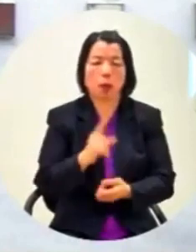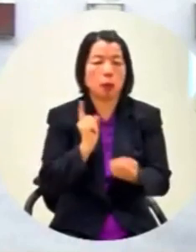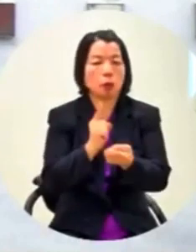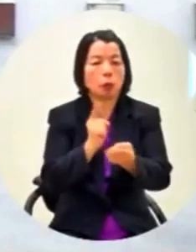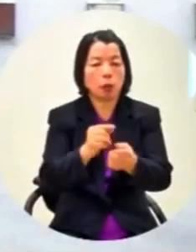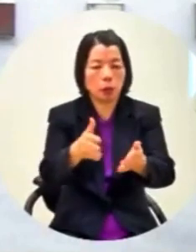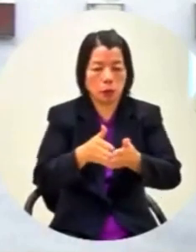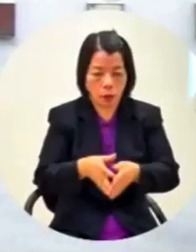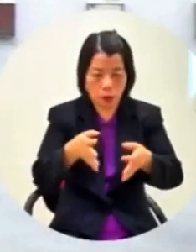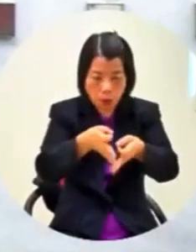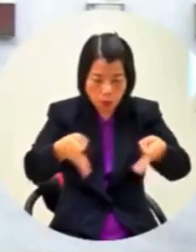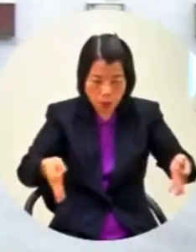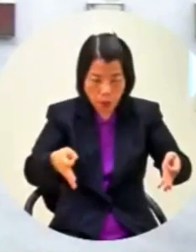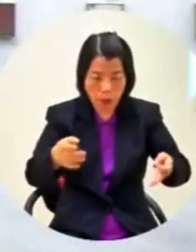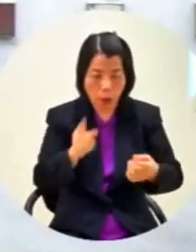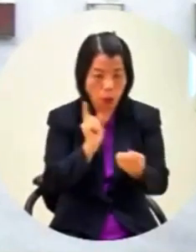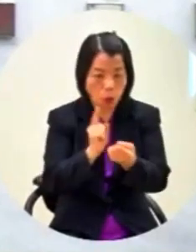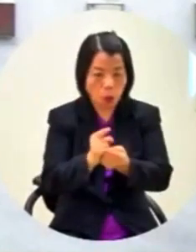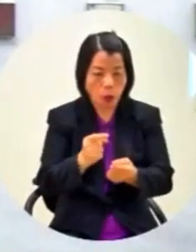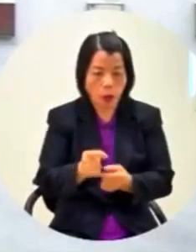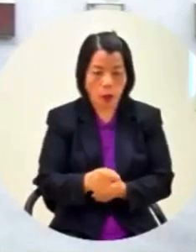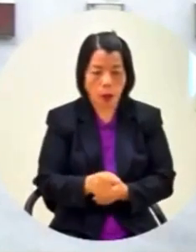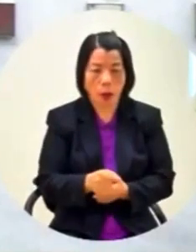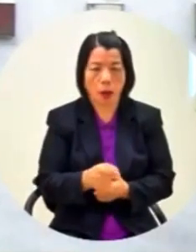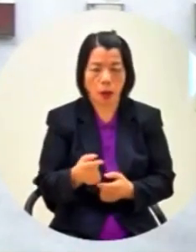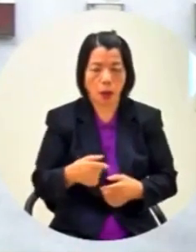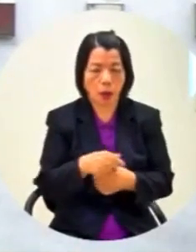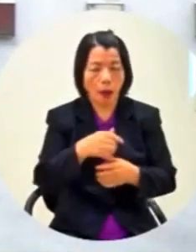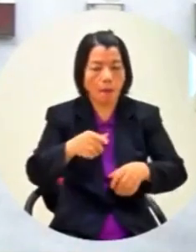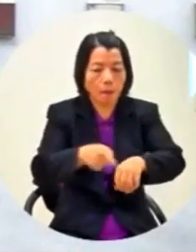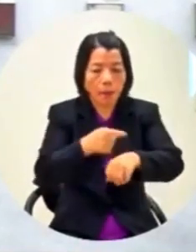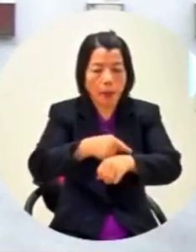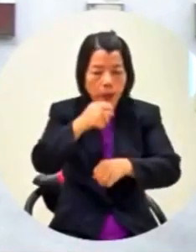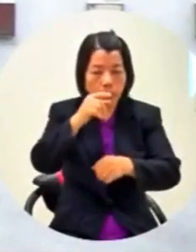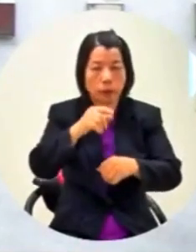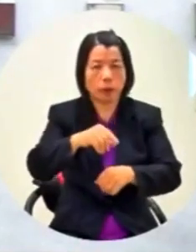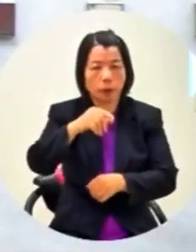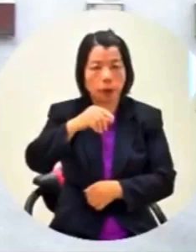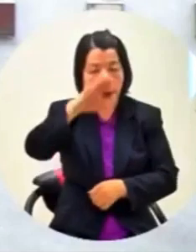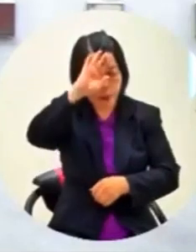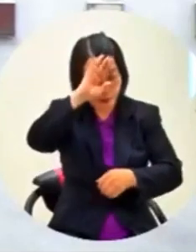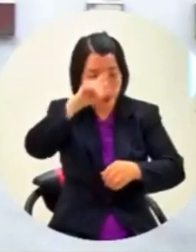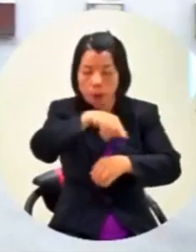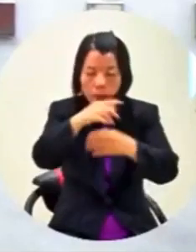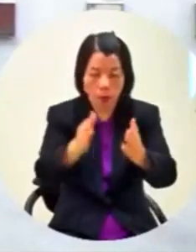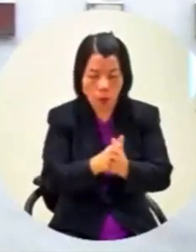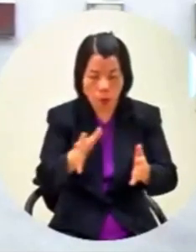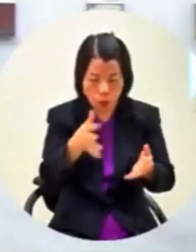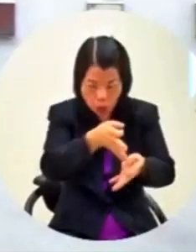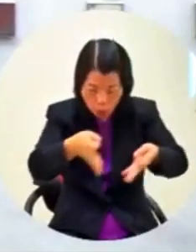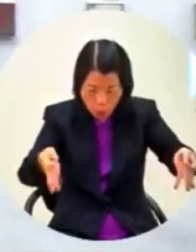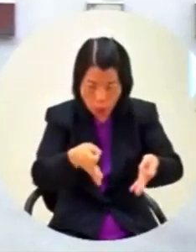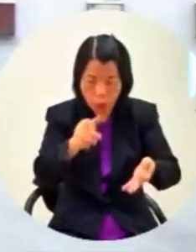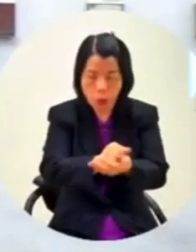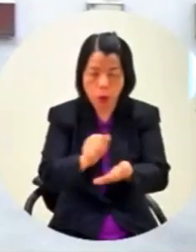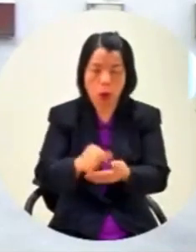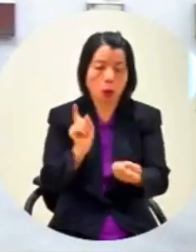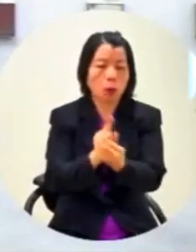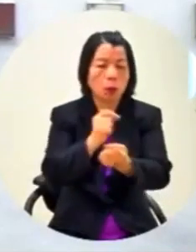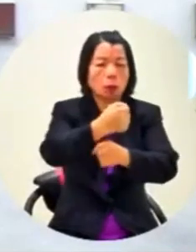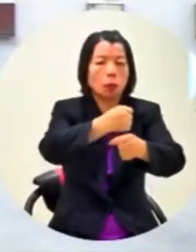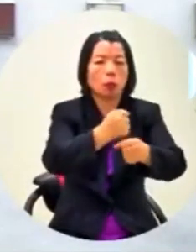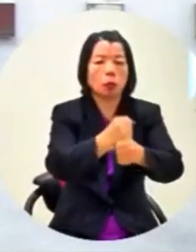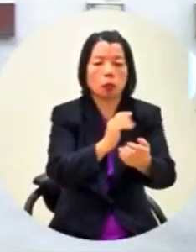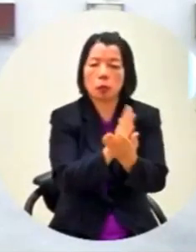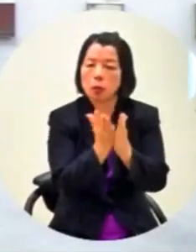健康监控，医疗监控疑似个案的旅游史、职业别、接